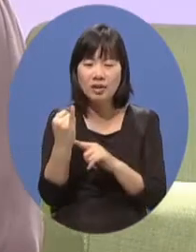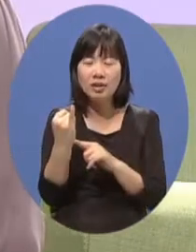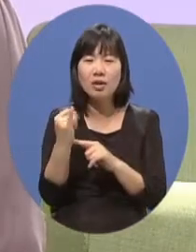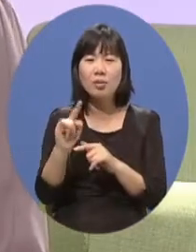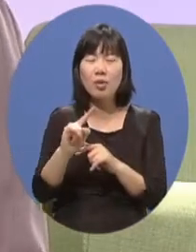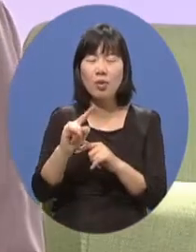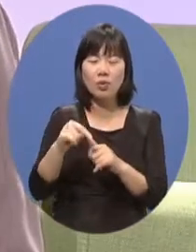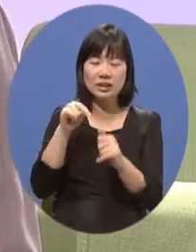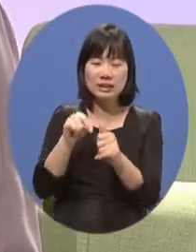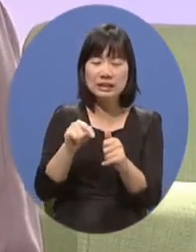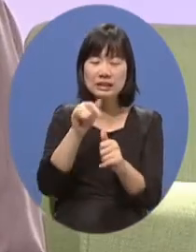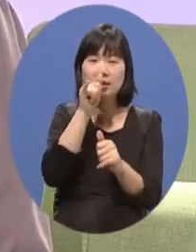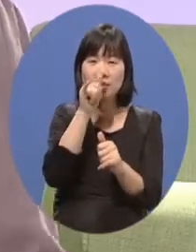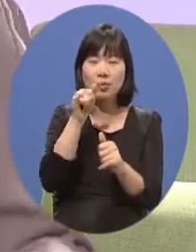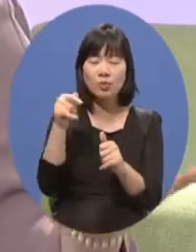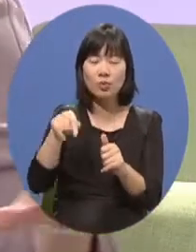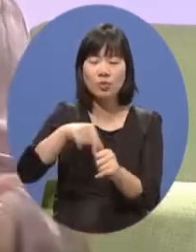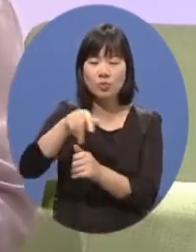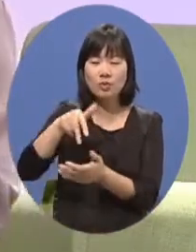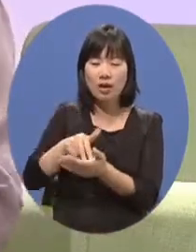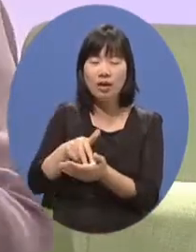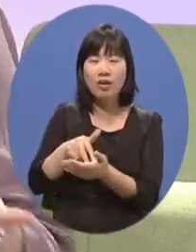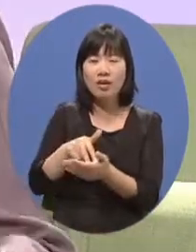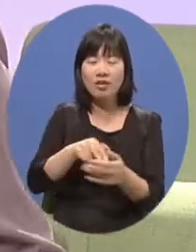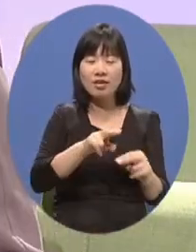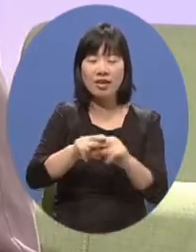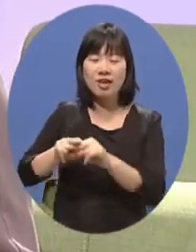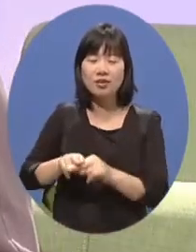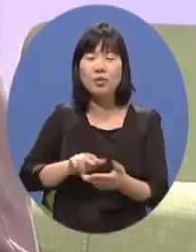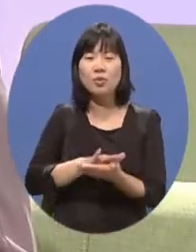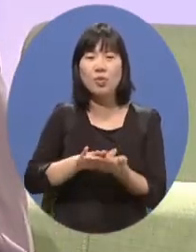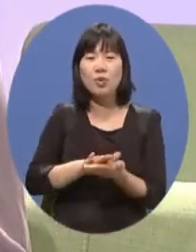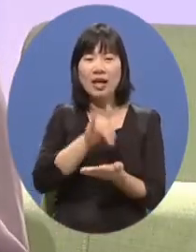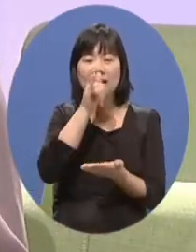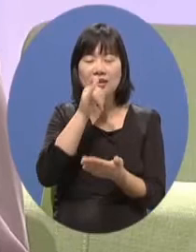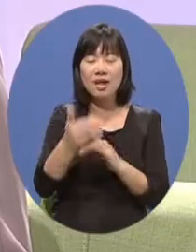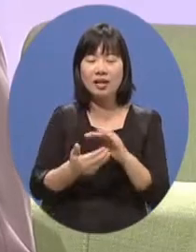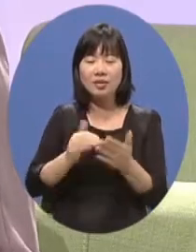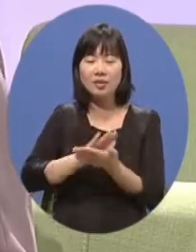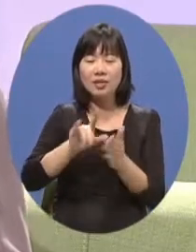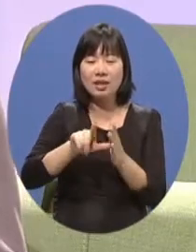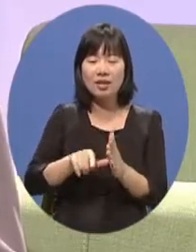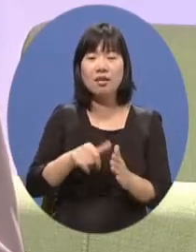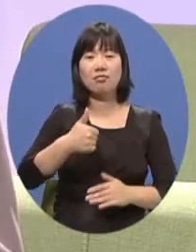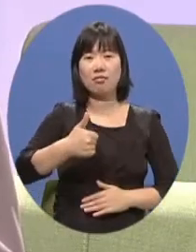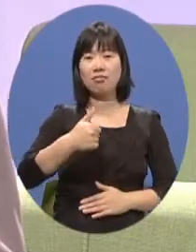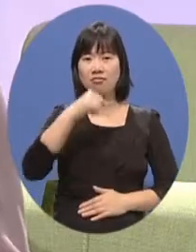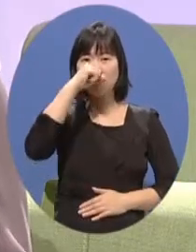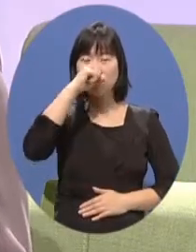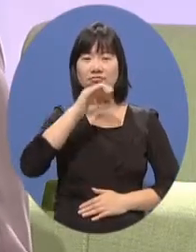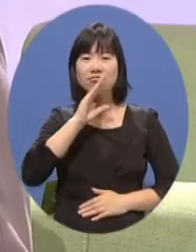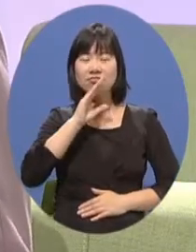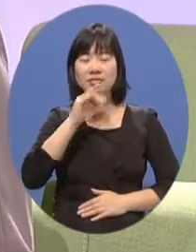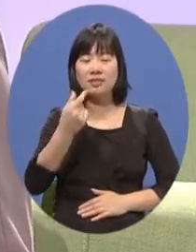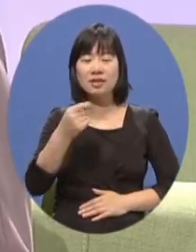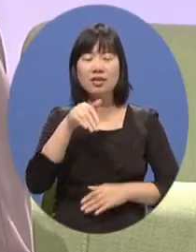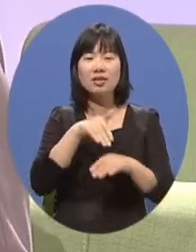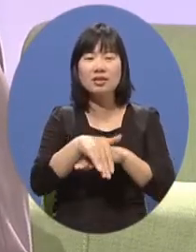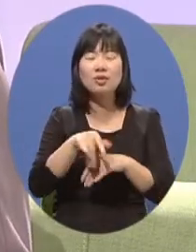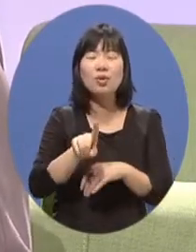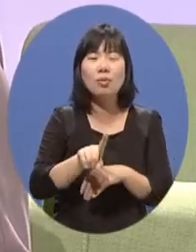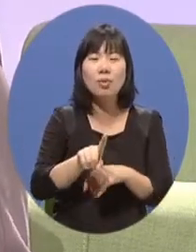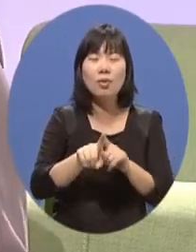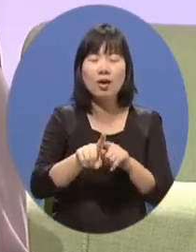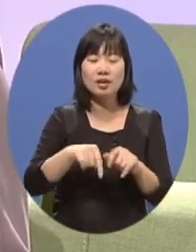이렇게 지시를 내리고 이렇게 주변에 이렇게 쫙 애들 깔아놓고 노는 놀이 아까 놀이에서 대장하는 거 좋아하잖아요. 그런 식으로 뭔가